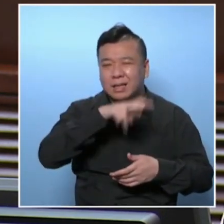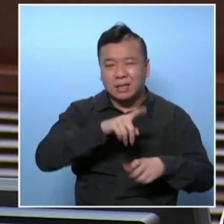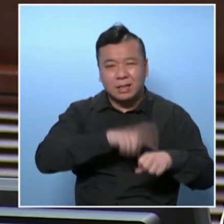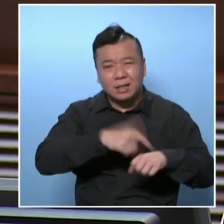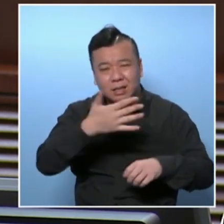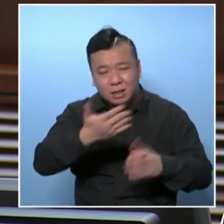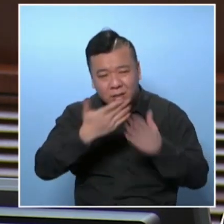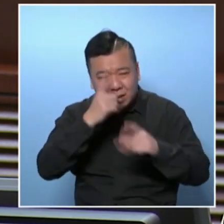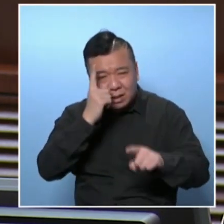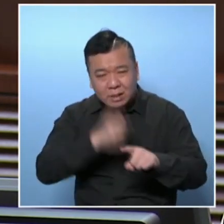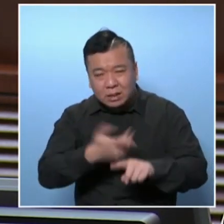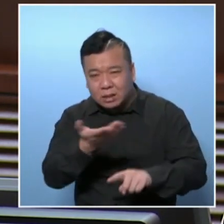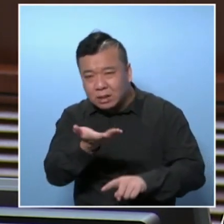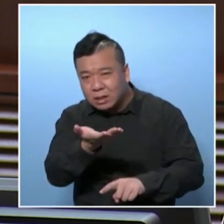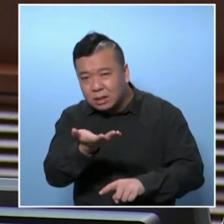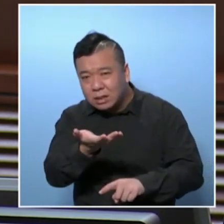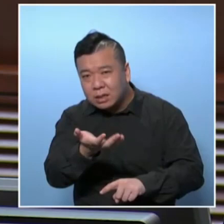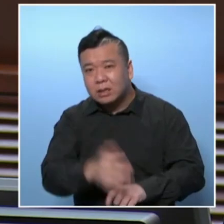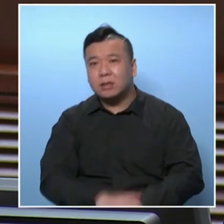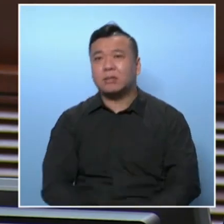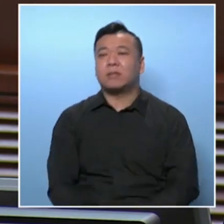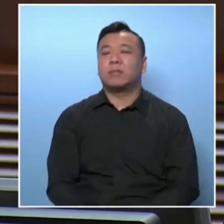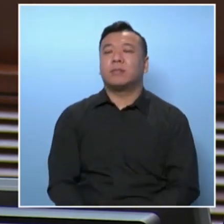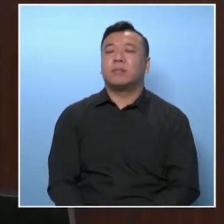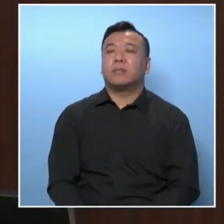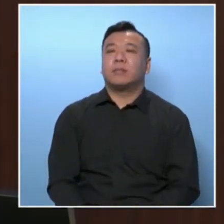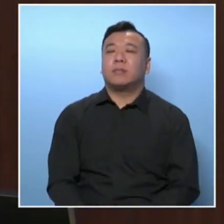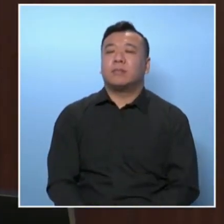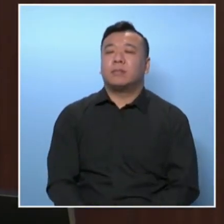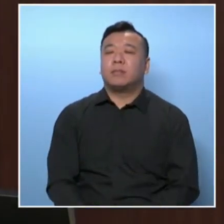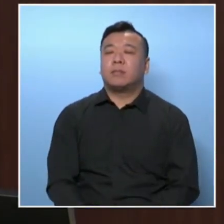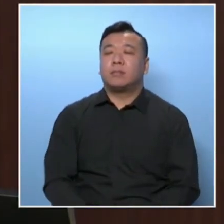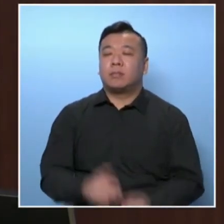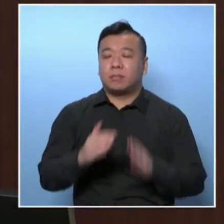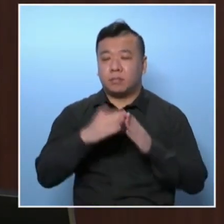先至見到你有一個改革喺度。 好啦，局長以後要補充呢一個細節。